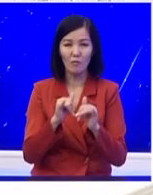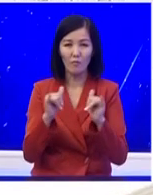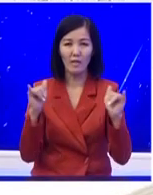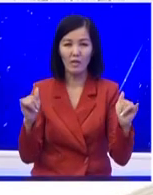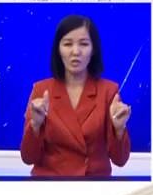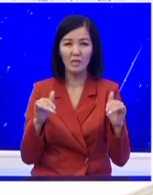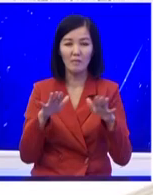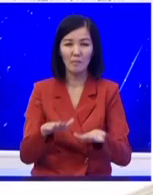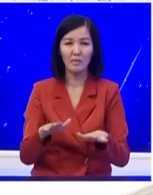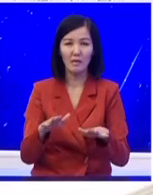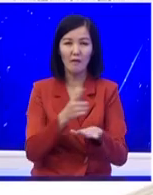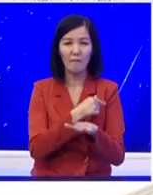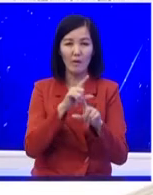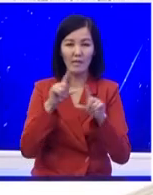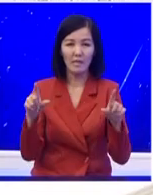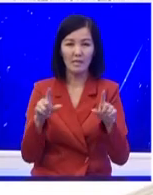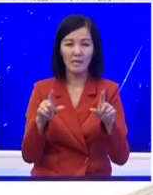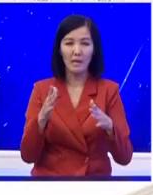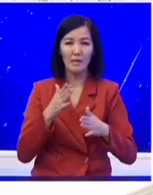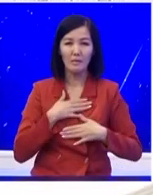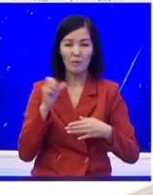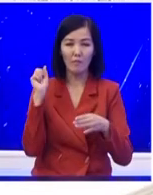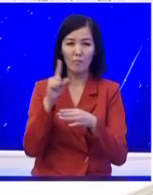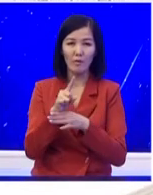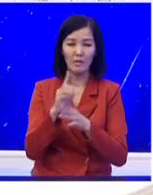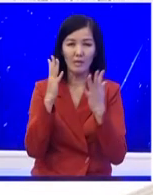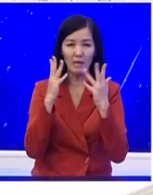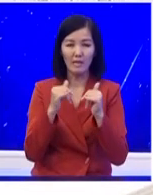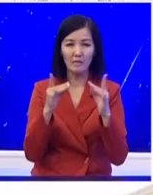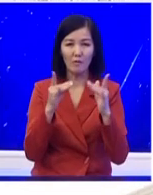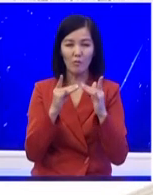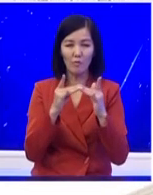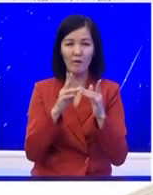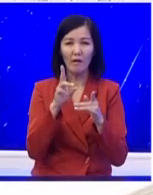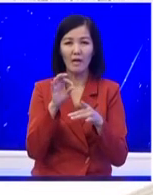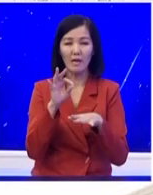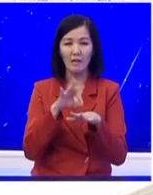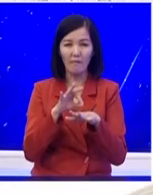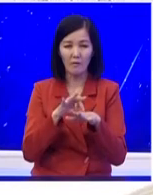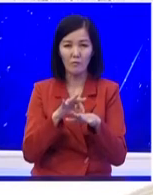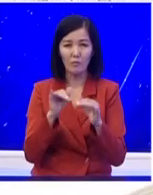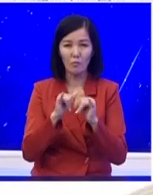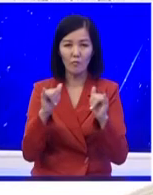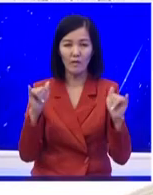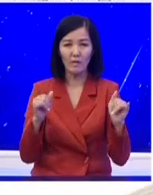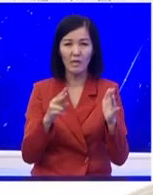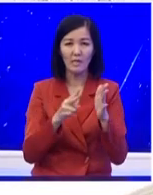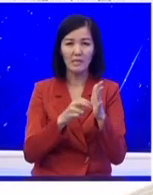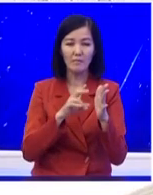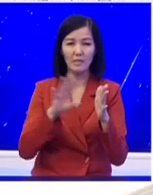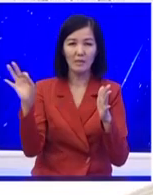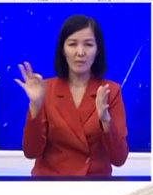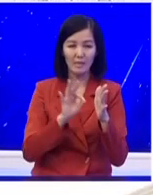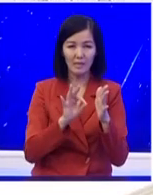мест в больницах. С момента моего поручения количество коек для больных коронавирусом увеличено на